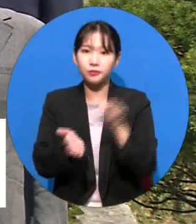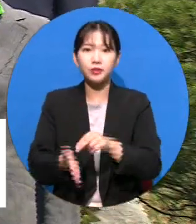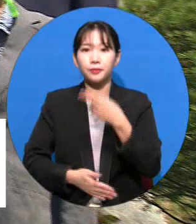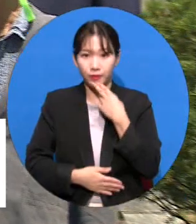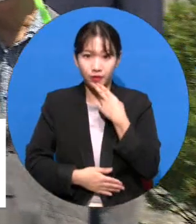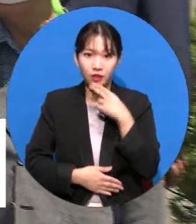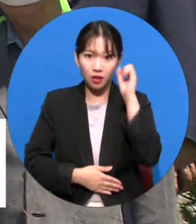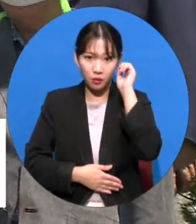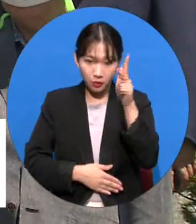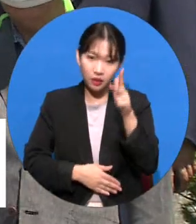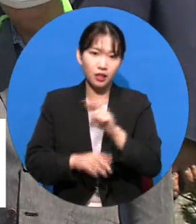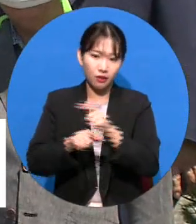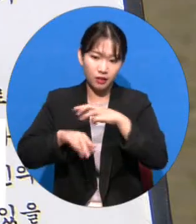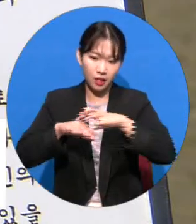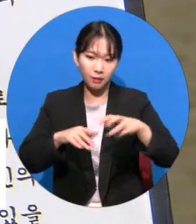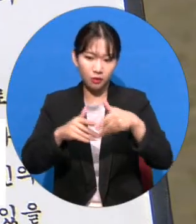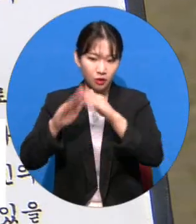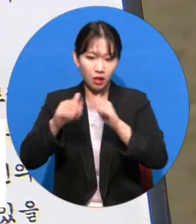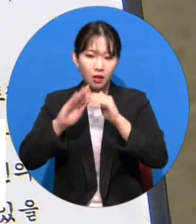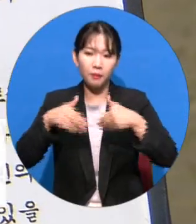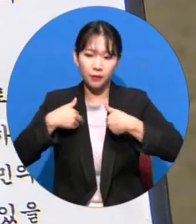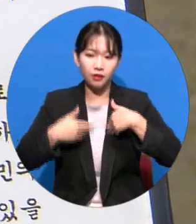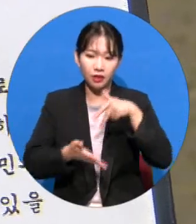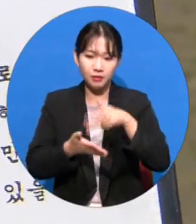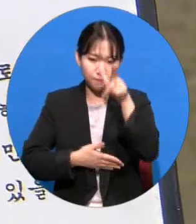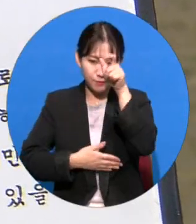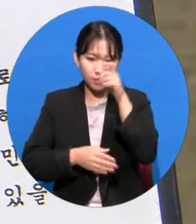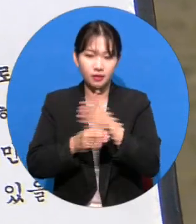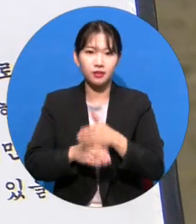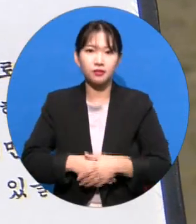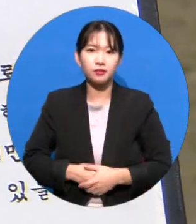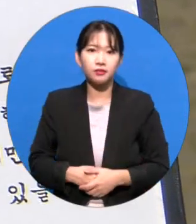하자는 없다며 호텔 등 사막도 인프라 구축이 필요하다는 입장을 고수하고 있습니다.